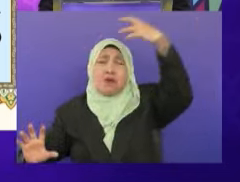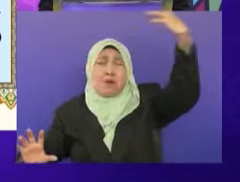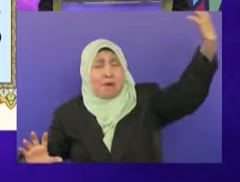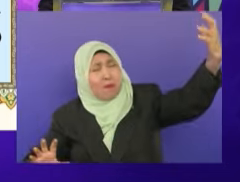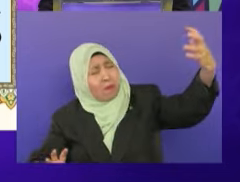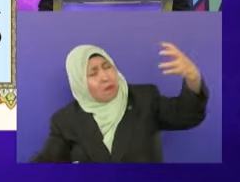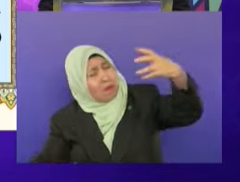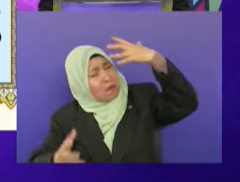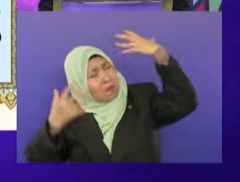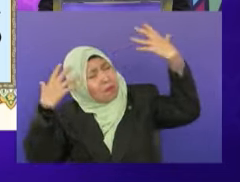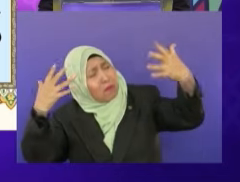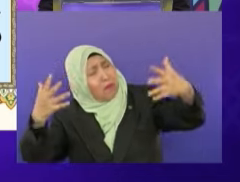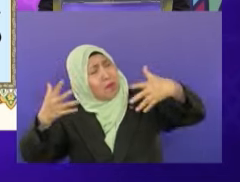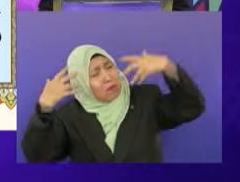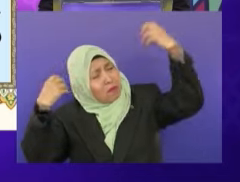وأنزلنا